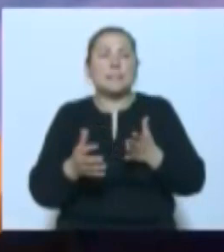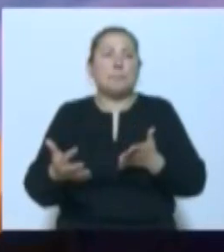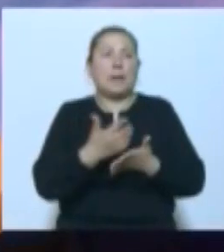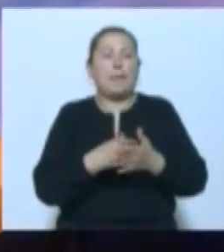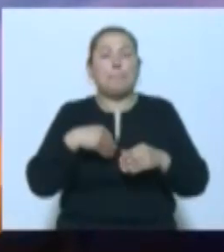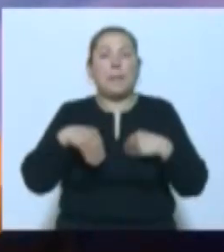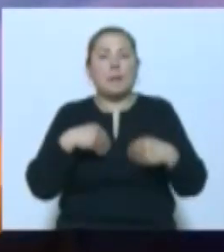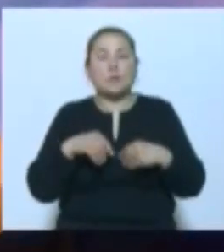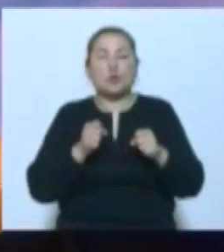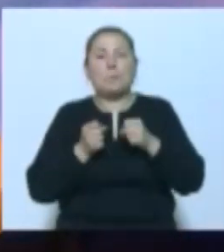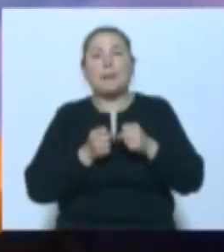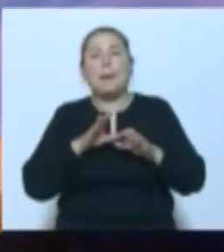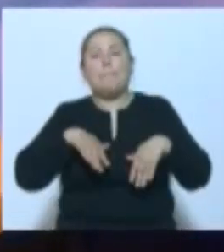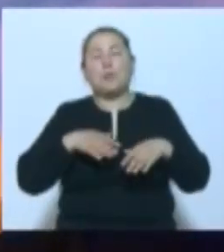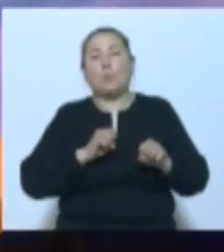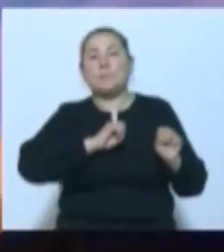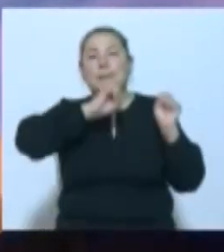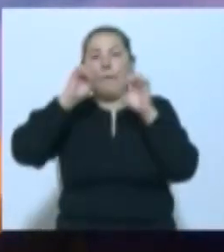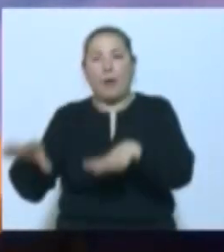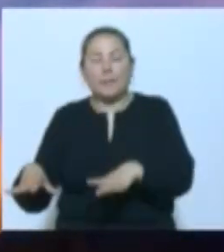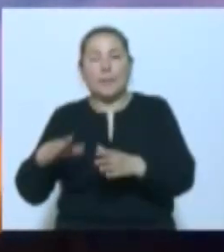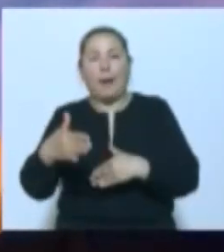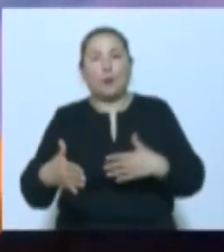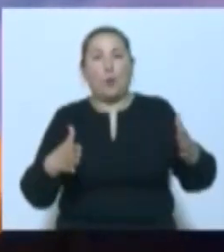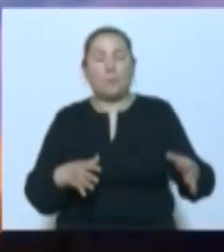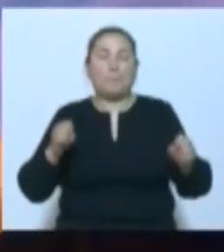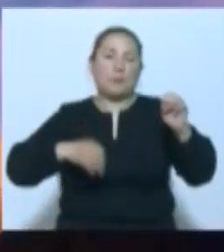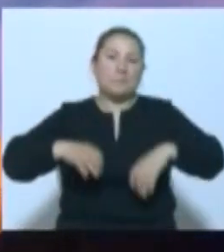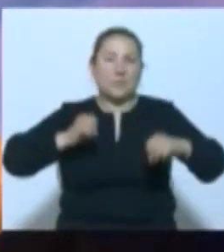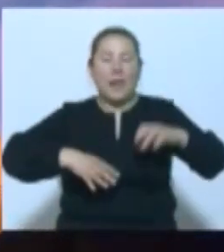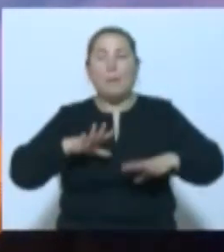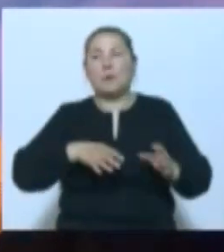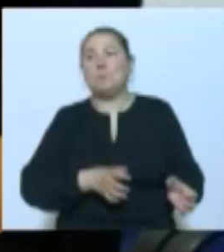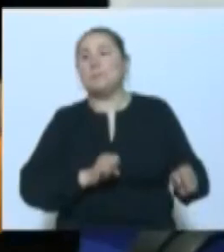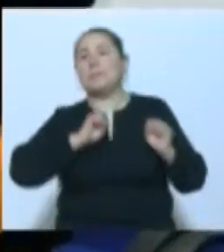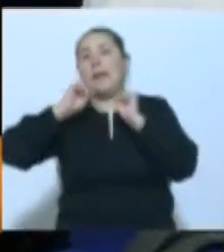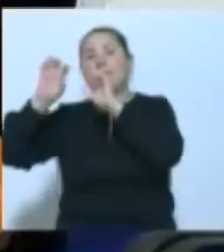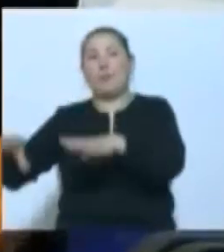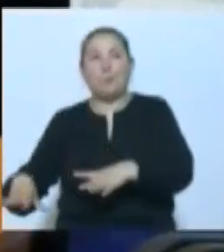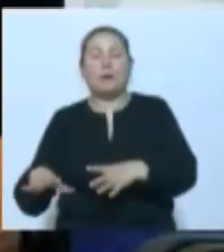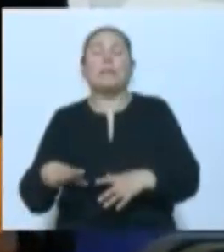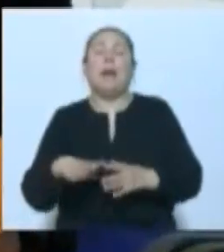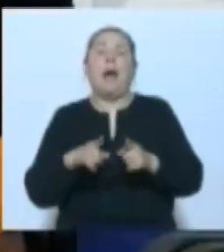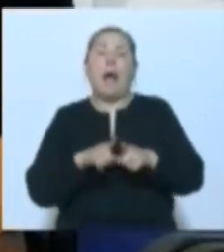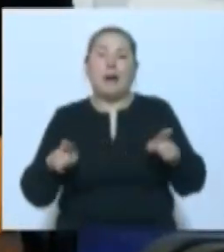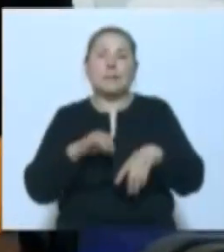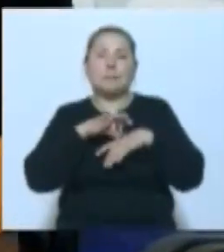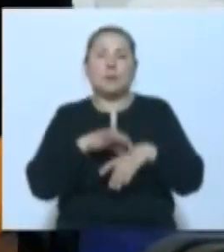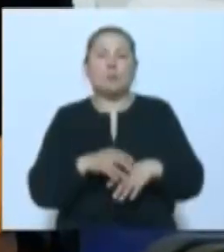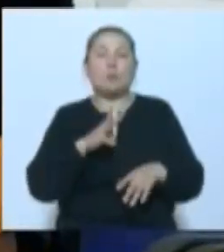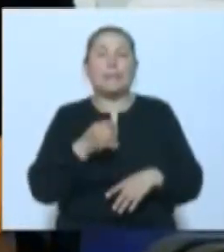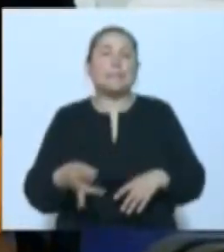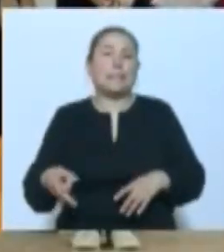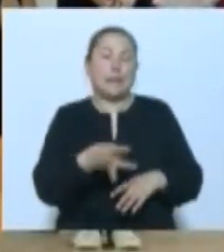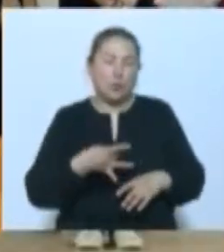сдавать его у нас целые коробки дома стоят и потом мы ходим вместе сдаём пластик акция продолжилась в нолинском районе